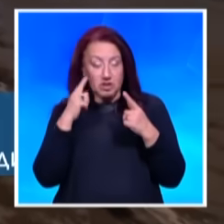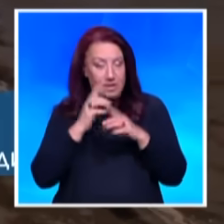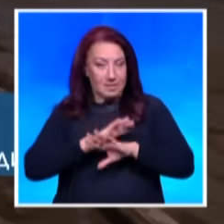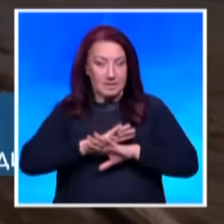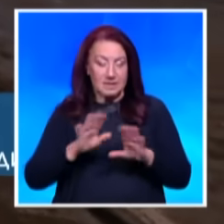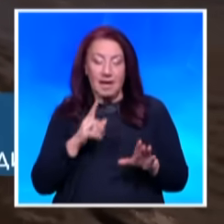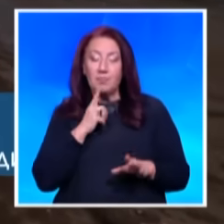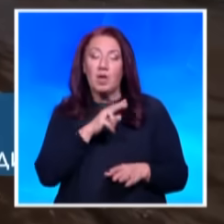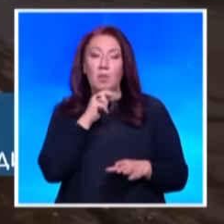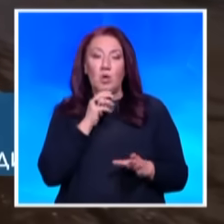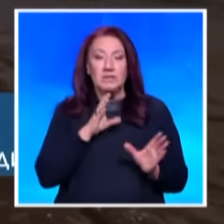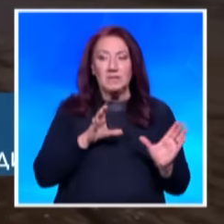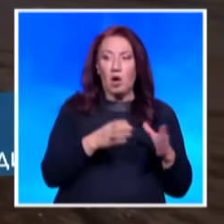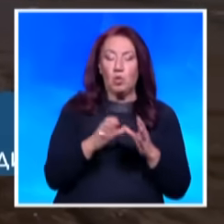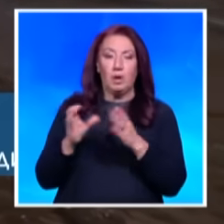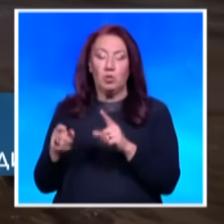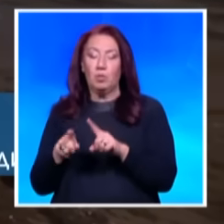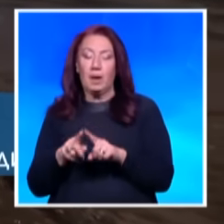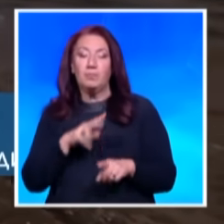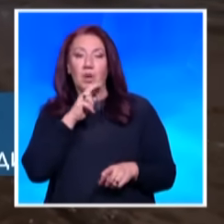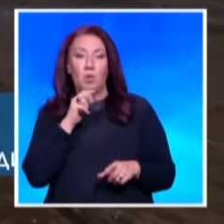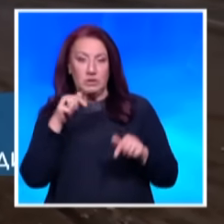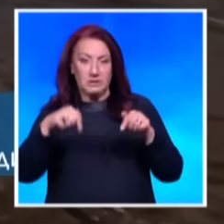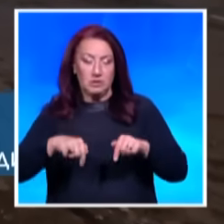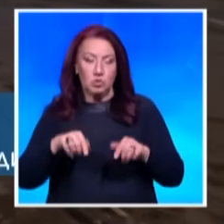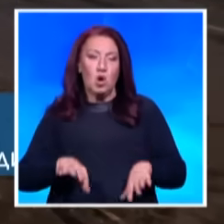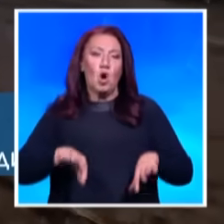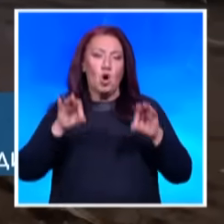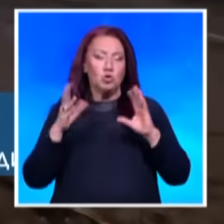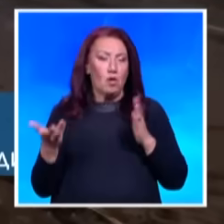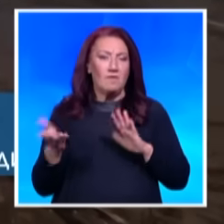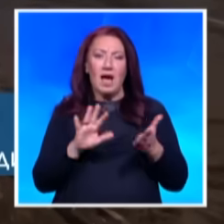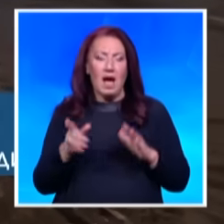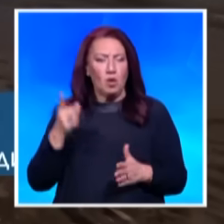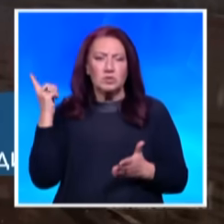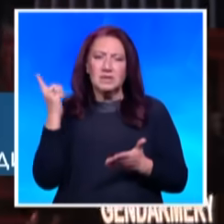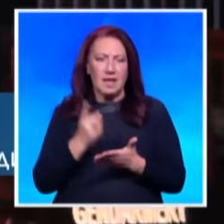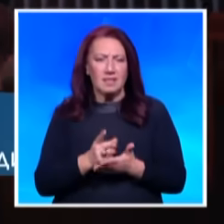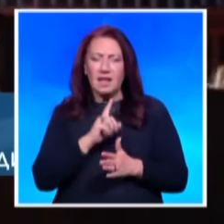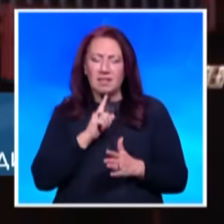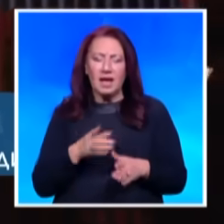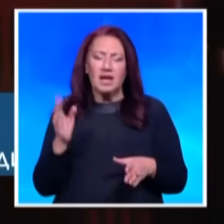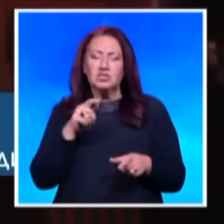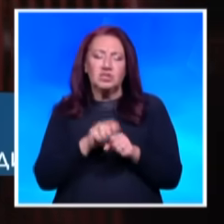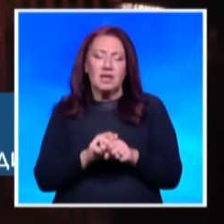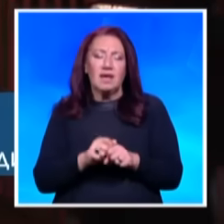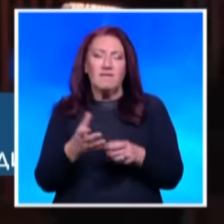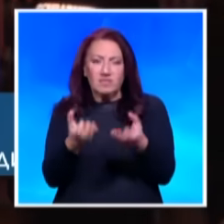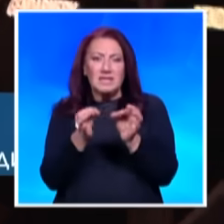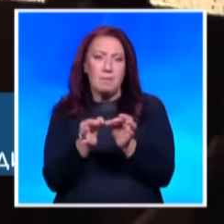се прегрупира, органите на реда са тук и са в готовност, ако се наложи до нова ескалация на напрежението, те да реагират.